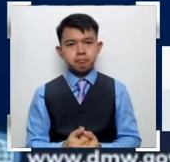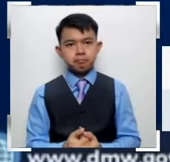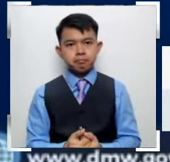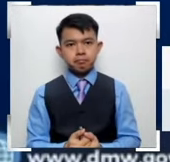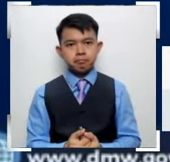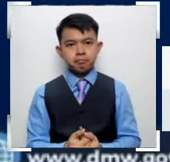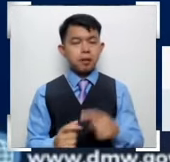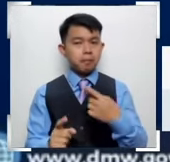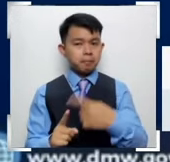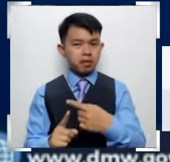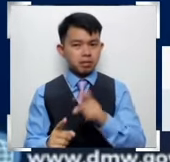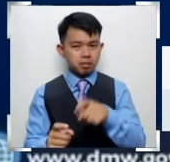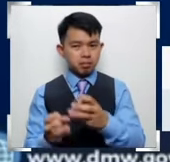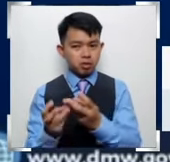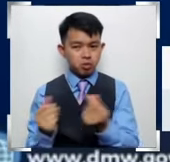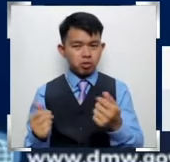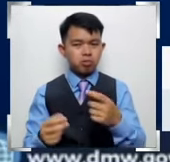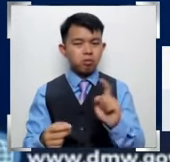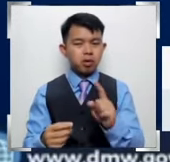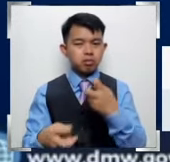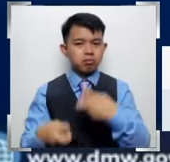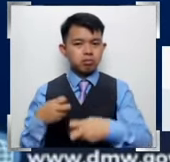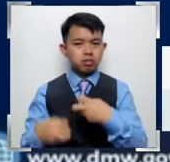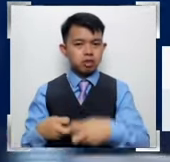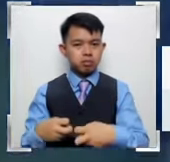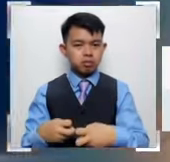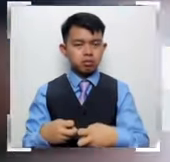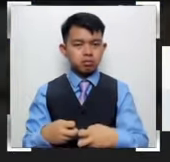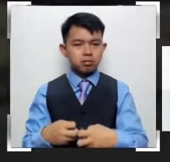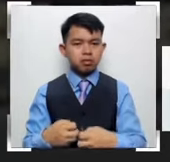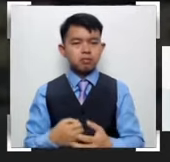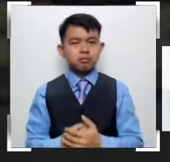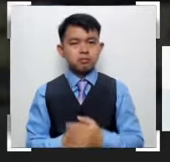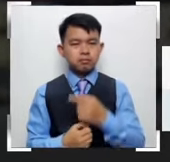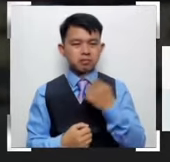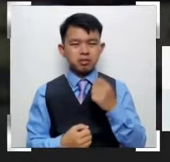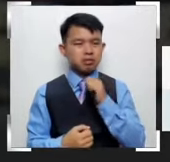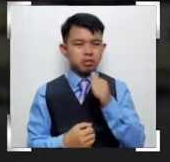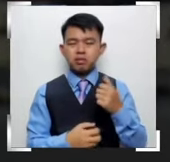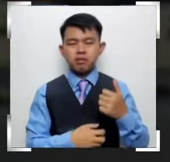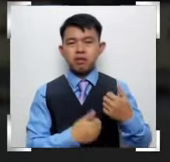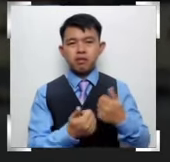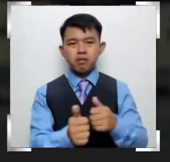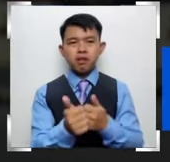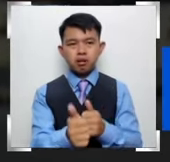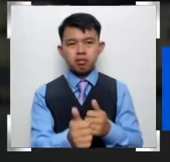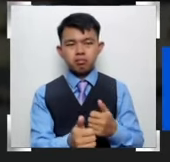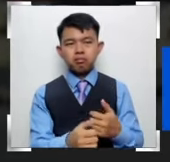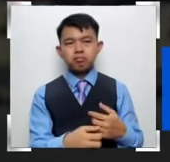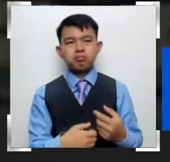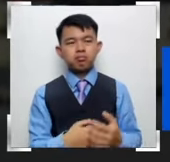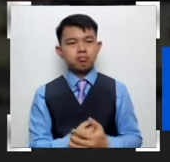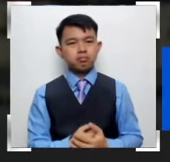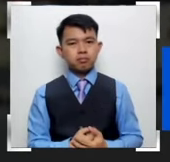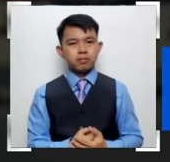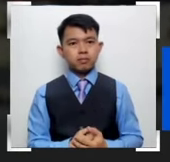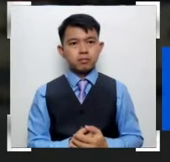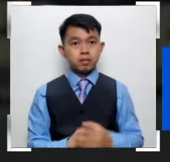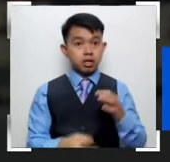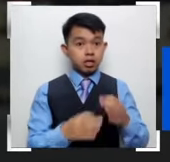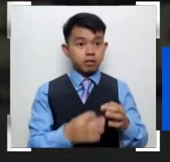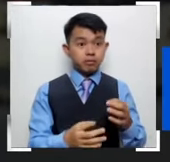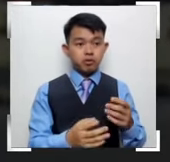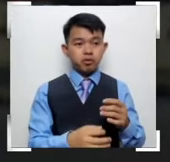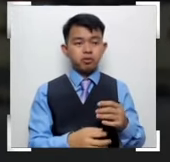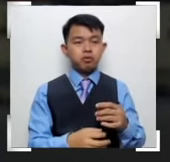causes over the years of not being able to comply. Kung ang international shipping industry daw ang tatanungin, mga Pinoy pa rin ang